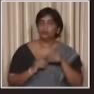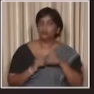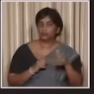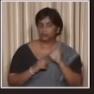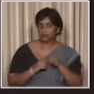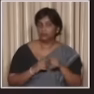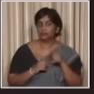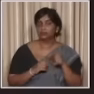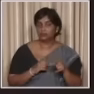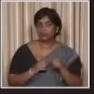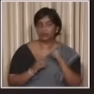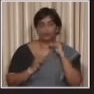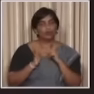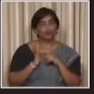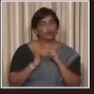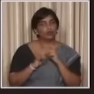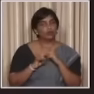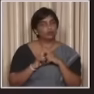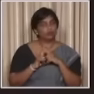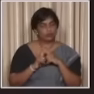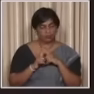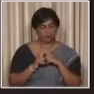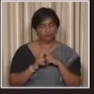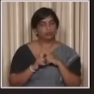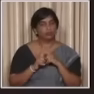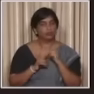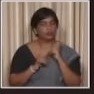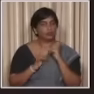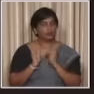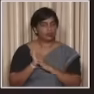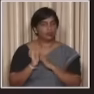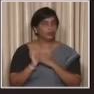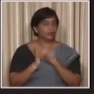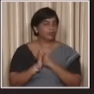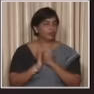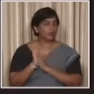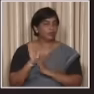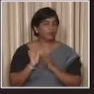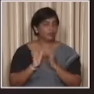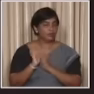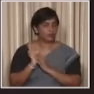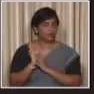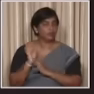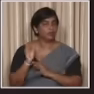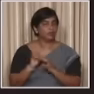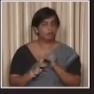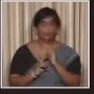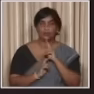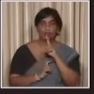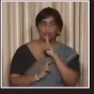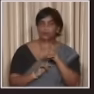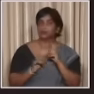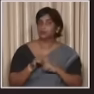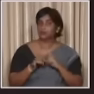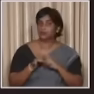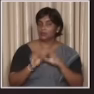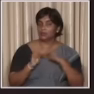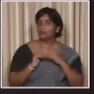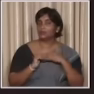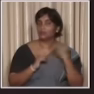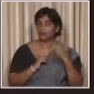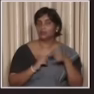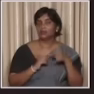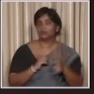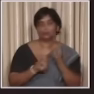තියෙනවා කියලා කෝප් කමිටුව හමුවේ කරු මහින්දානන්ද අලුත්ගමගේ මැතිතුමා මතු කළ ප්‍රශ්නයකට පසුයි